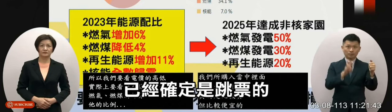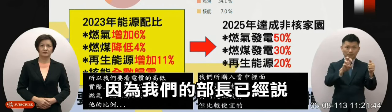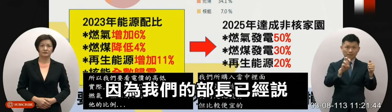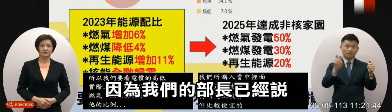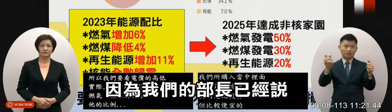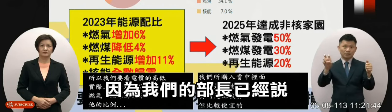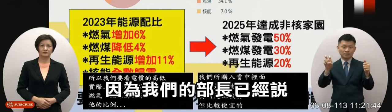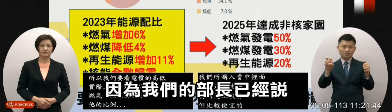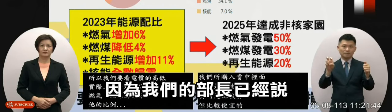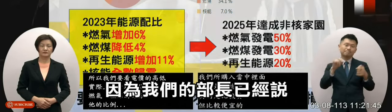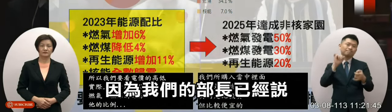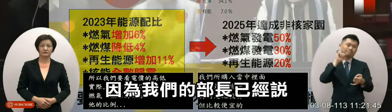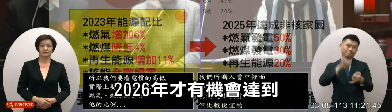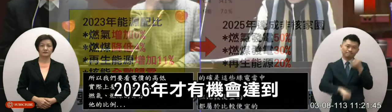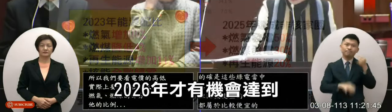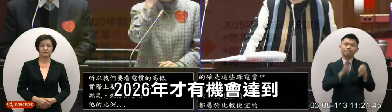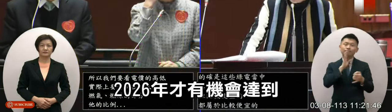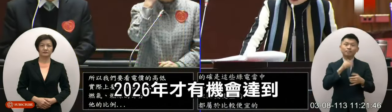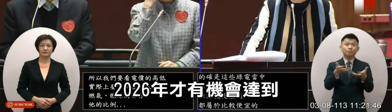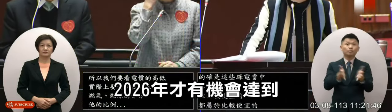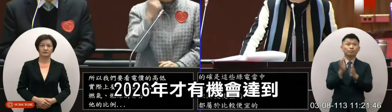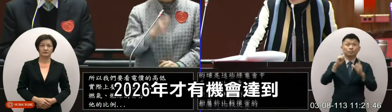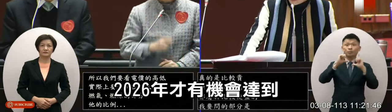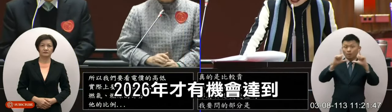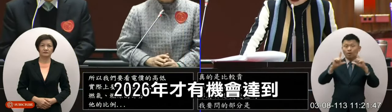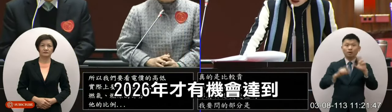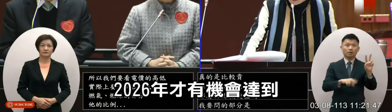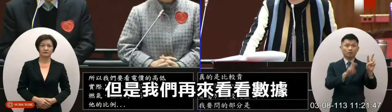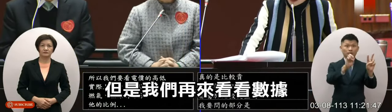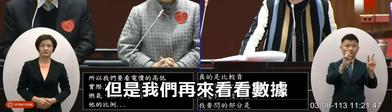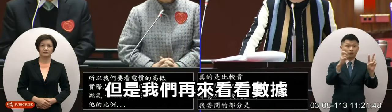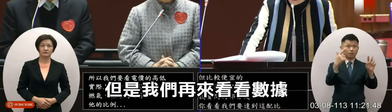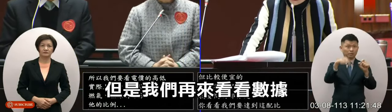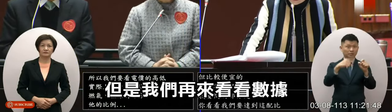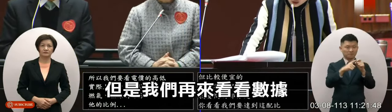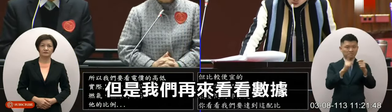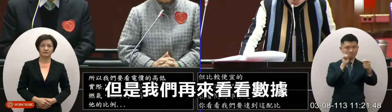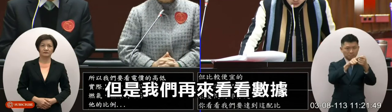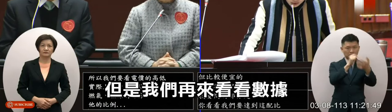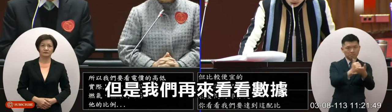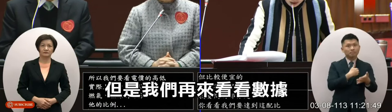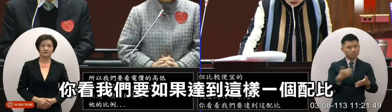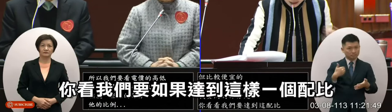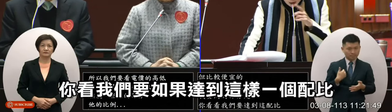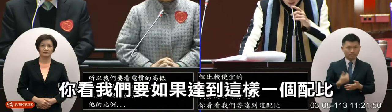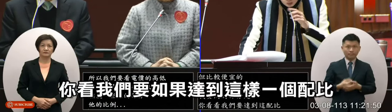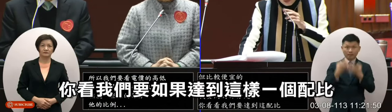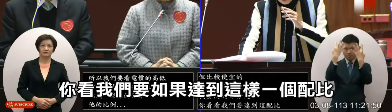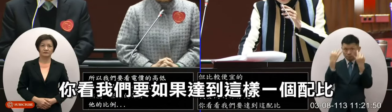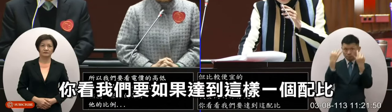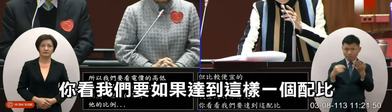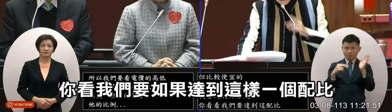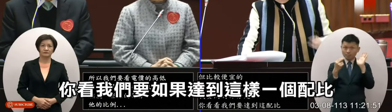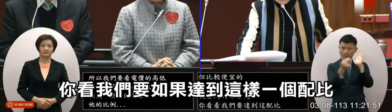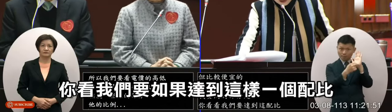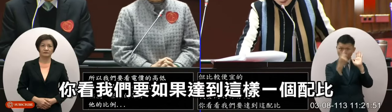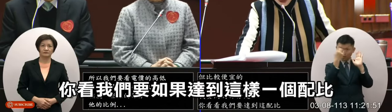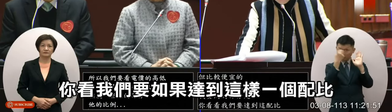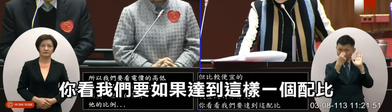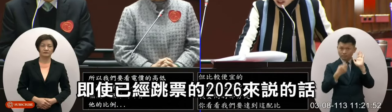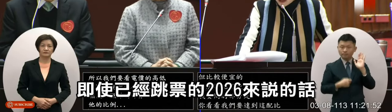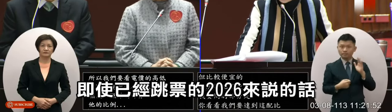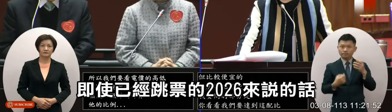票的，因为我们的部长已经说2026年才有机会达到。但是我们再来看看数据啊，你看我们要如果达到这样